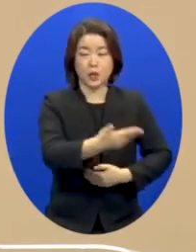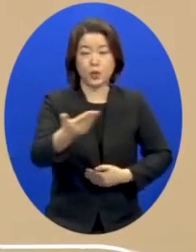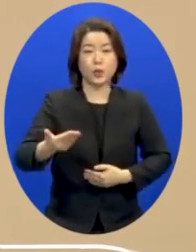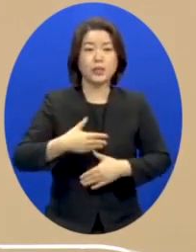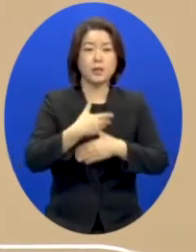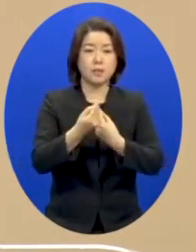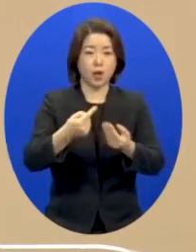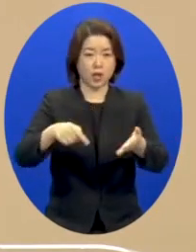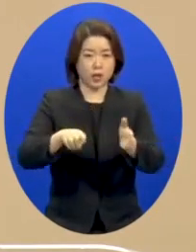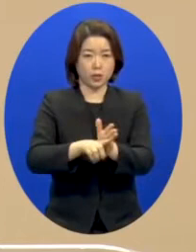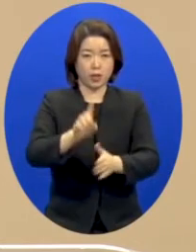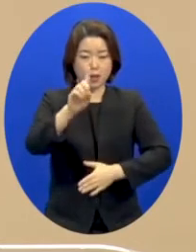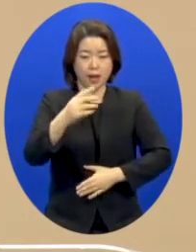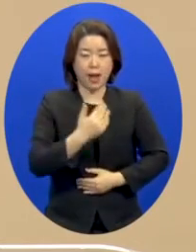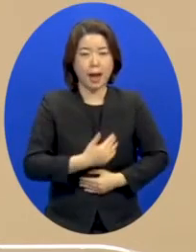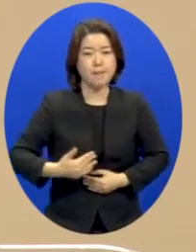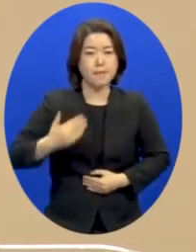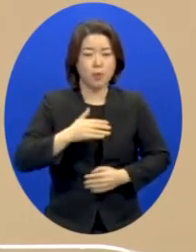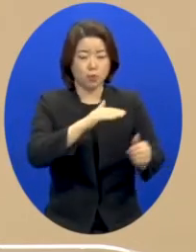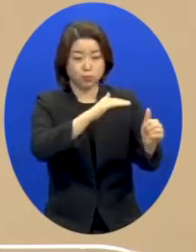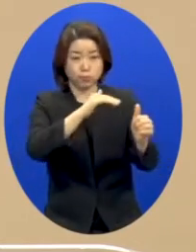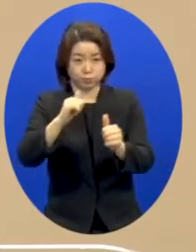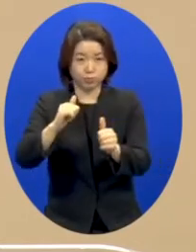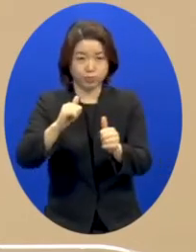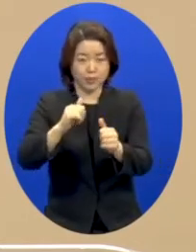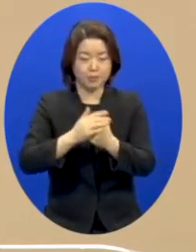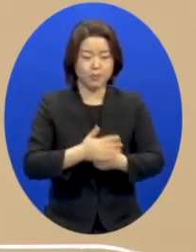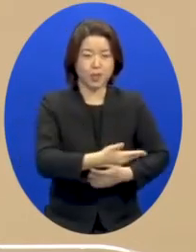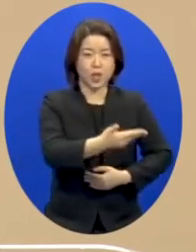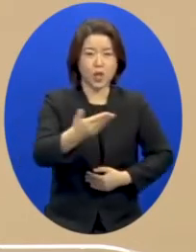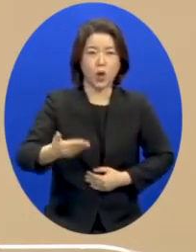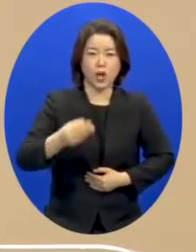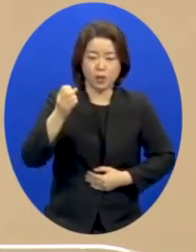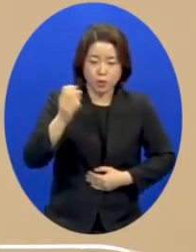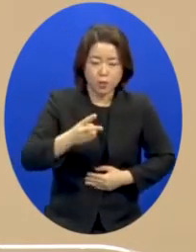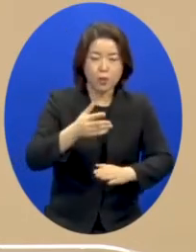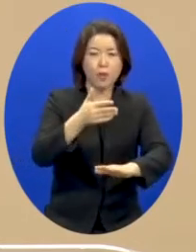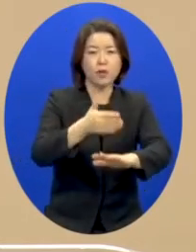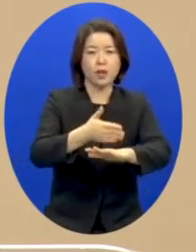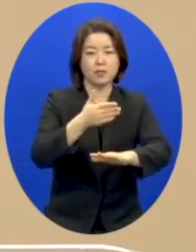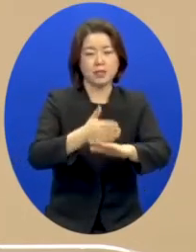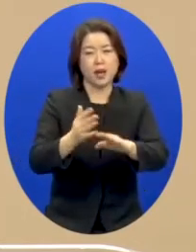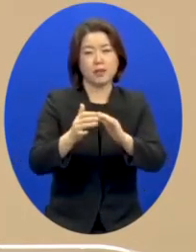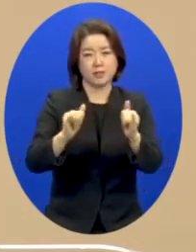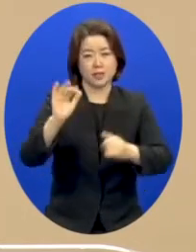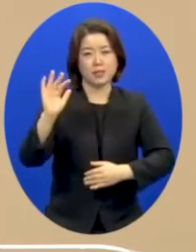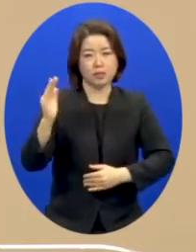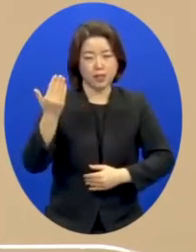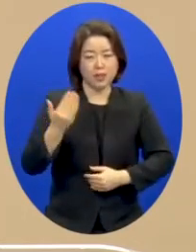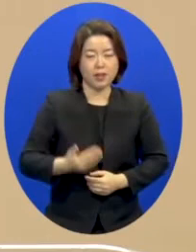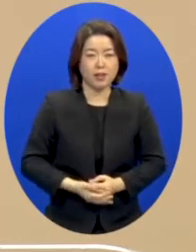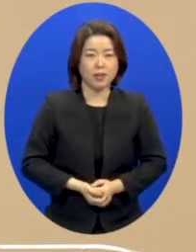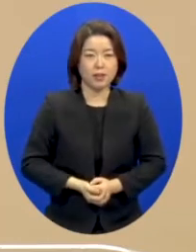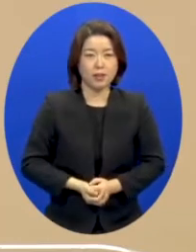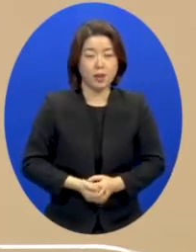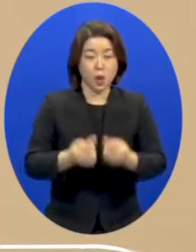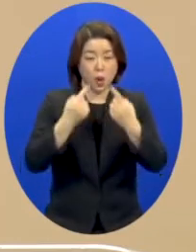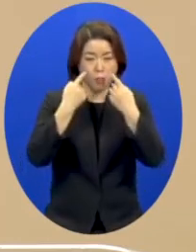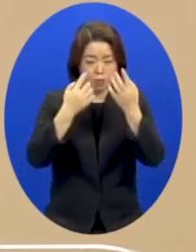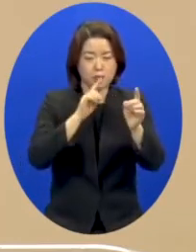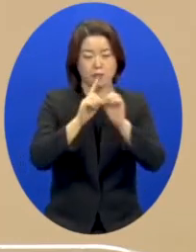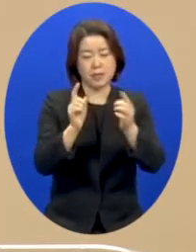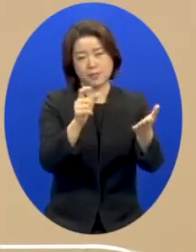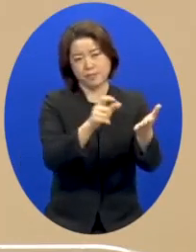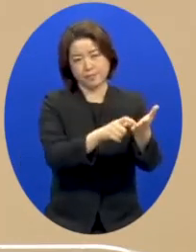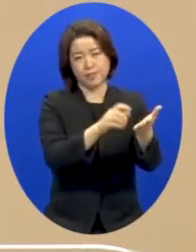위하여 한 몸으로 부르심을 받았나니 너희는 또한 감사하는 자가 되라. 분명히 그렇게